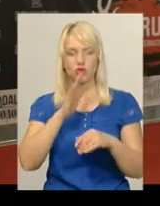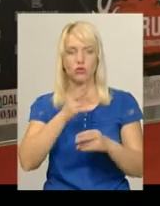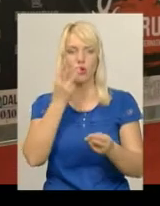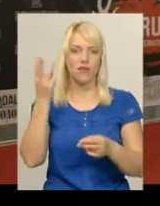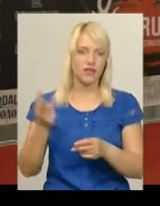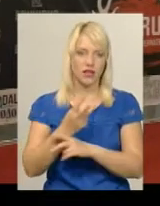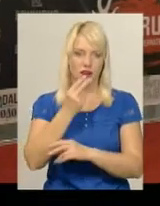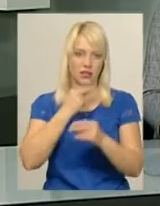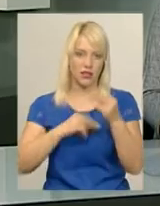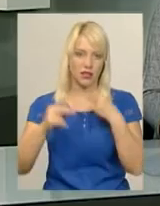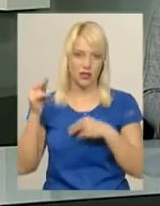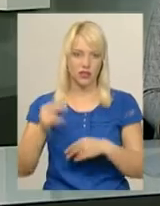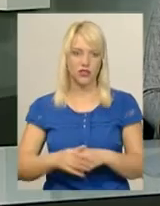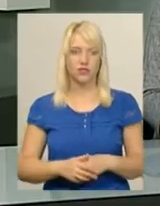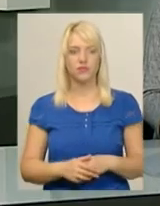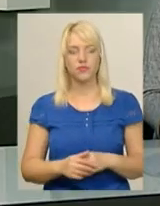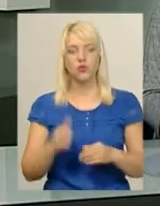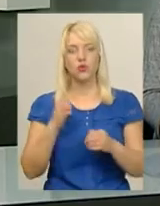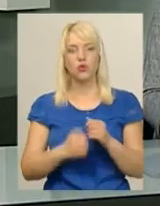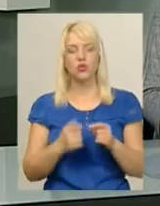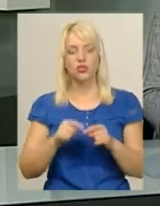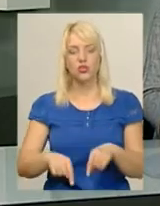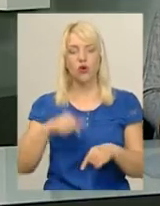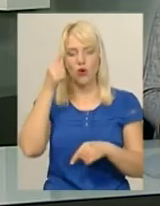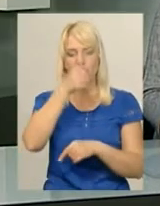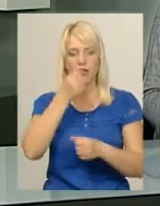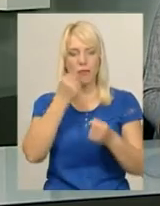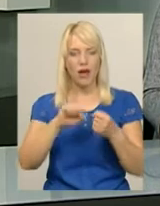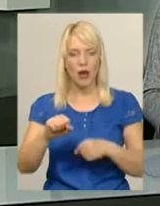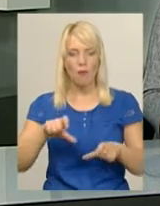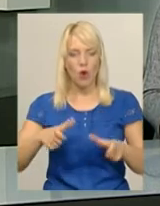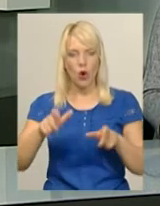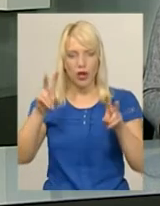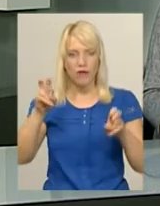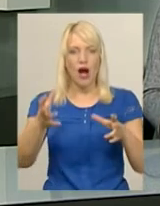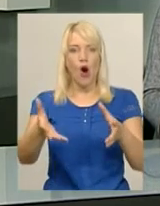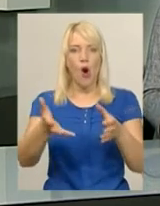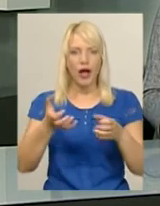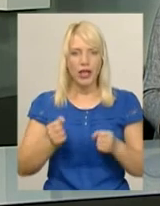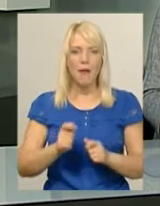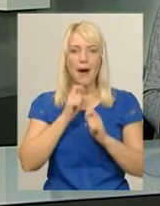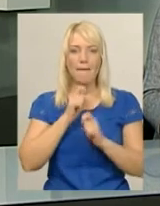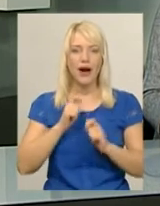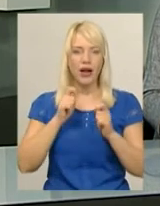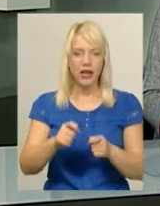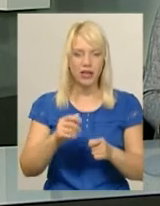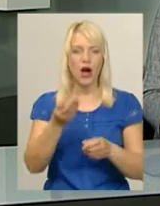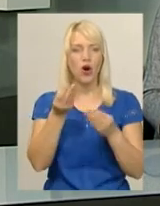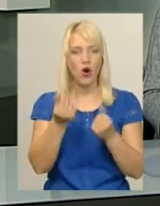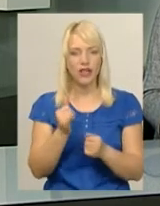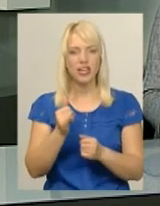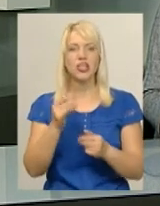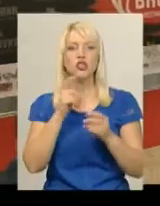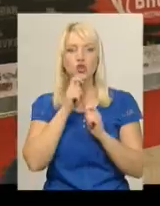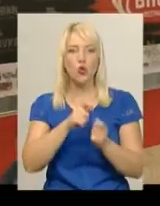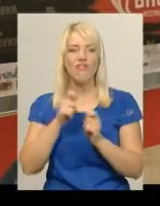краще. Кожен з цьогорічних переможців Бруківки отримав приз. Окрім грошової винагороди – сувенєри на пам'ять.